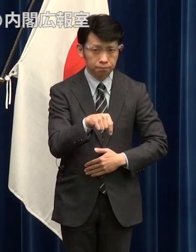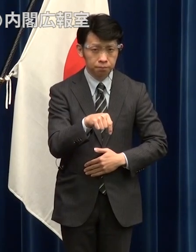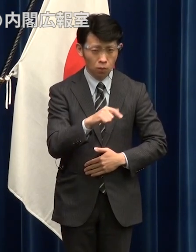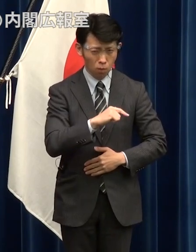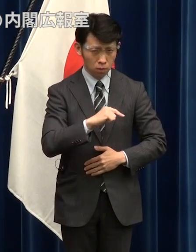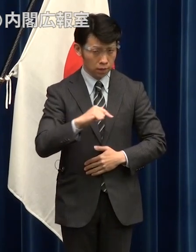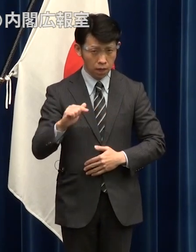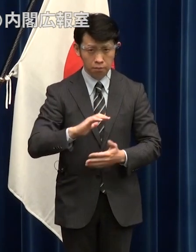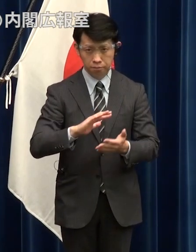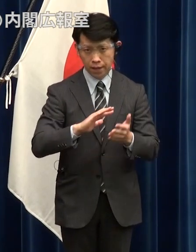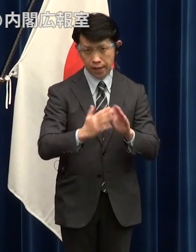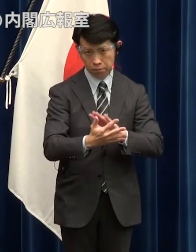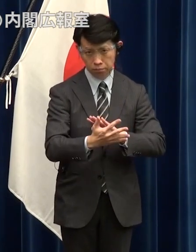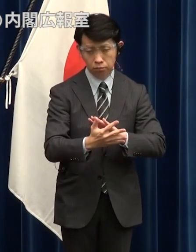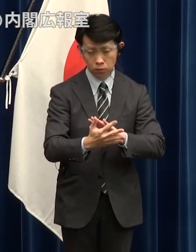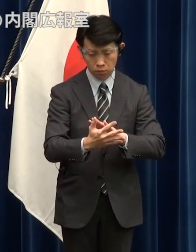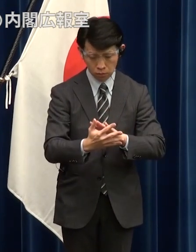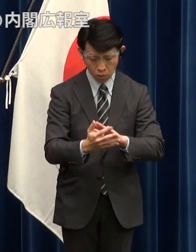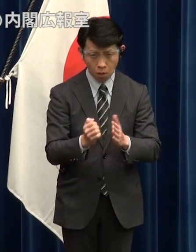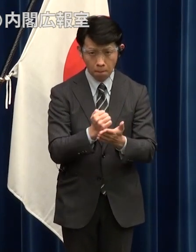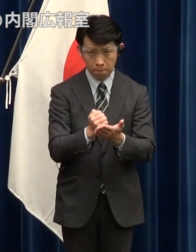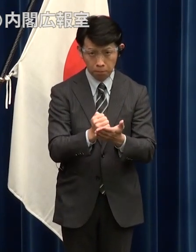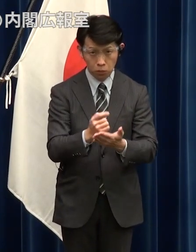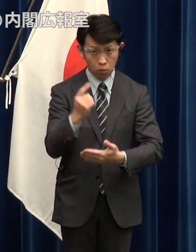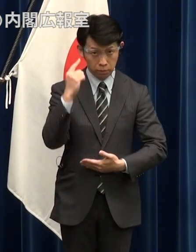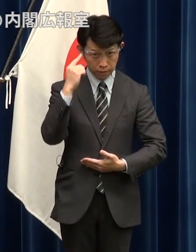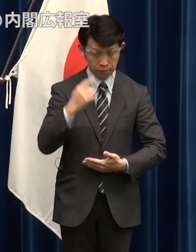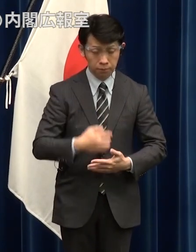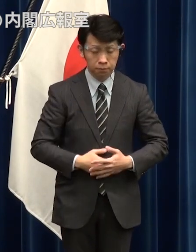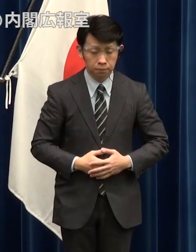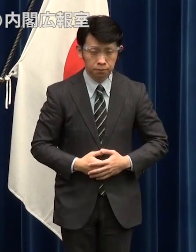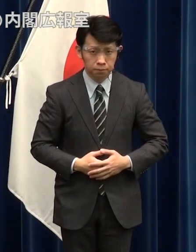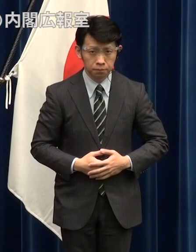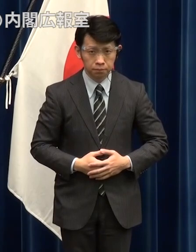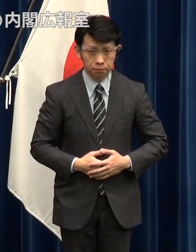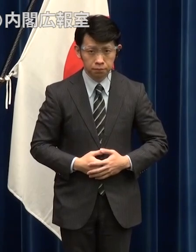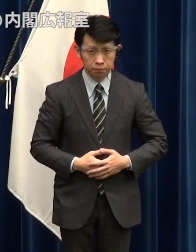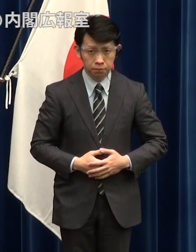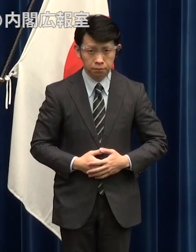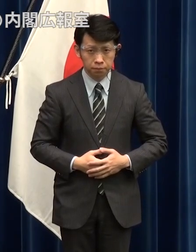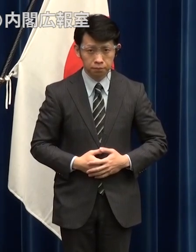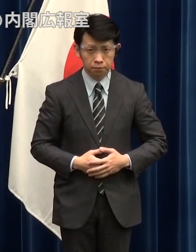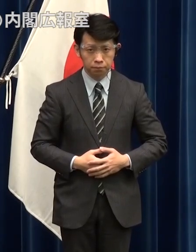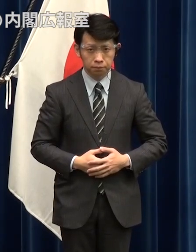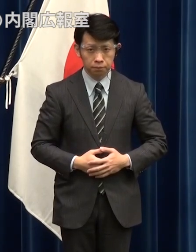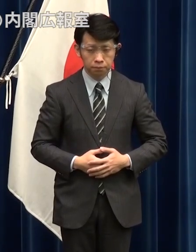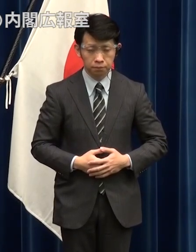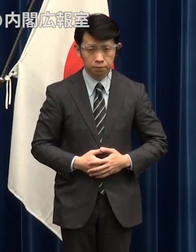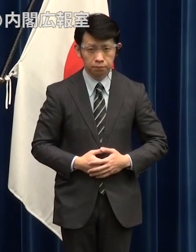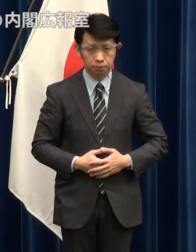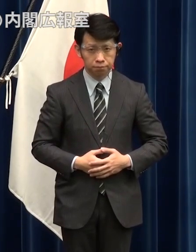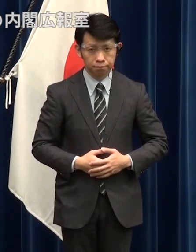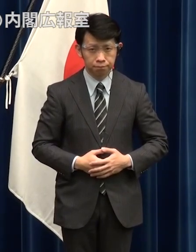転換であると思います。だからこそこれは